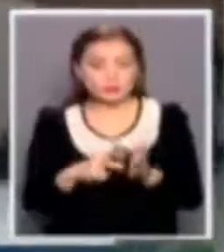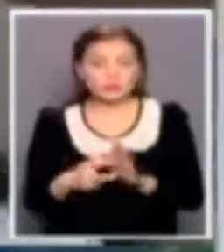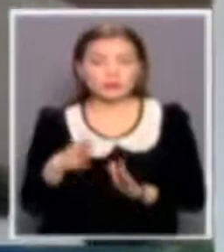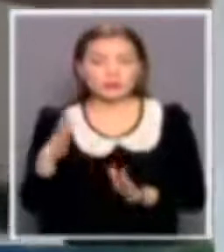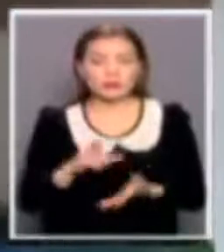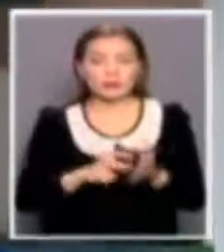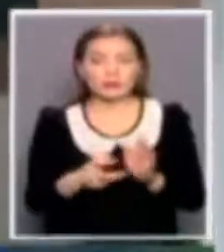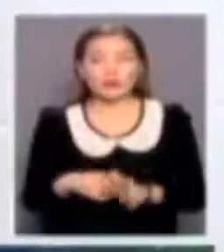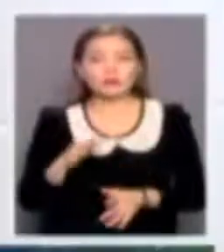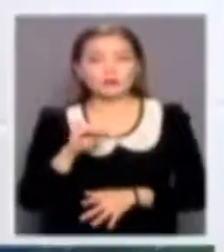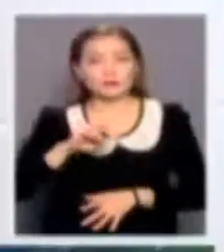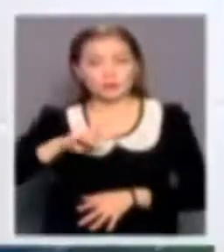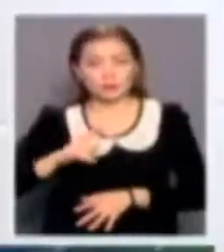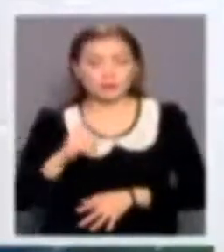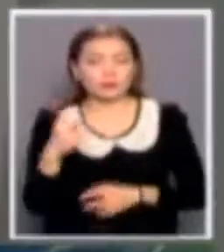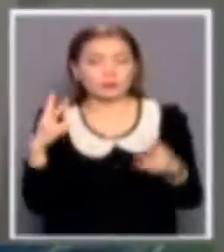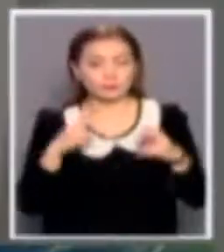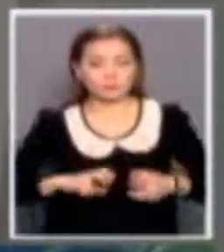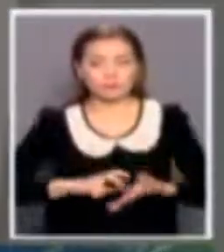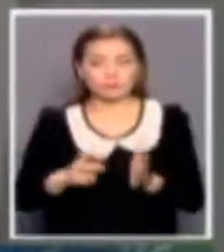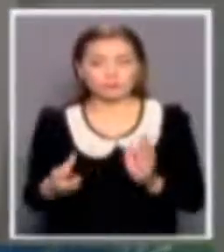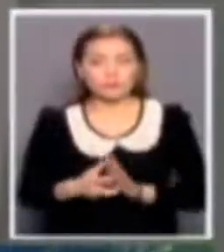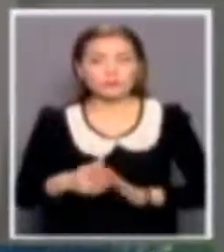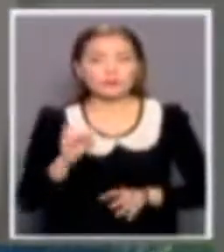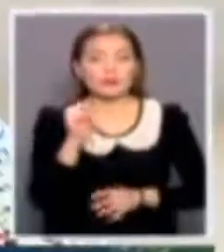кабинет, кабинет гинекологии, лаборатория, кабинет